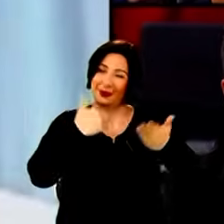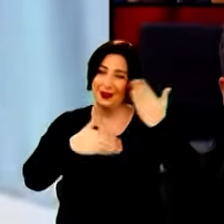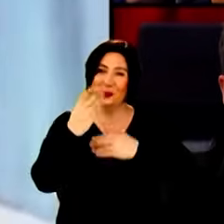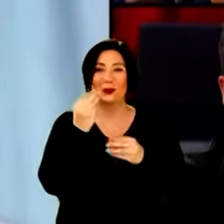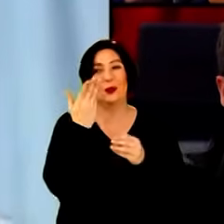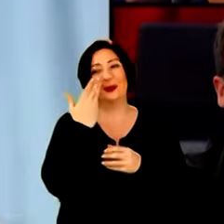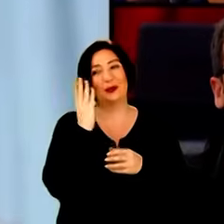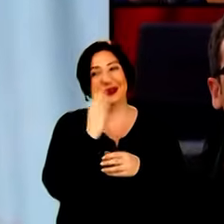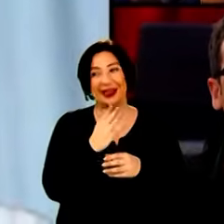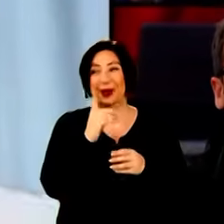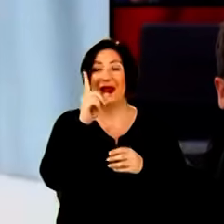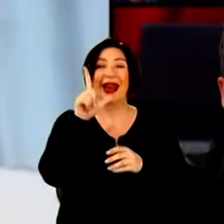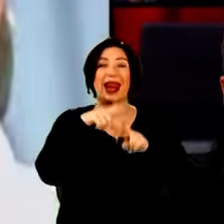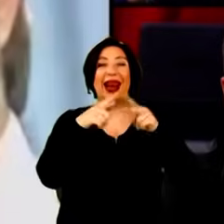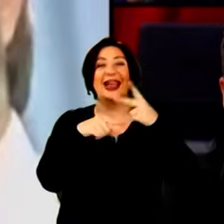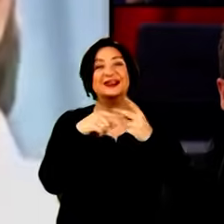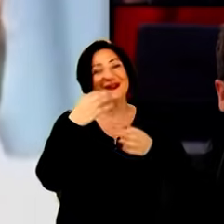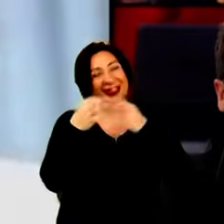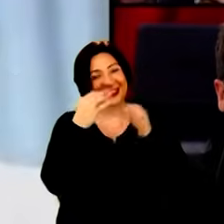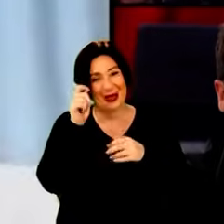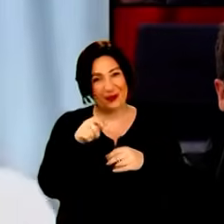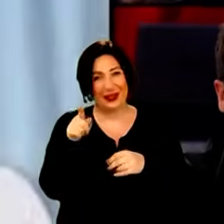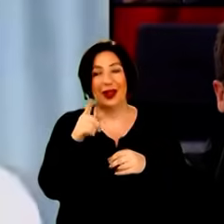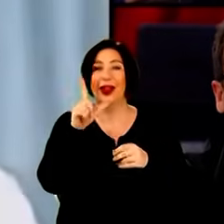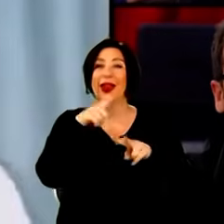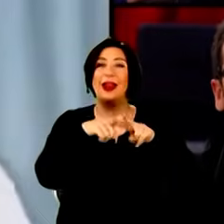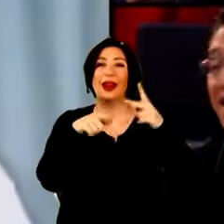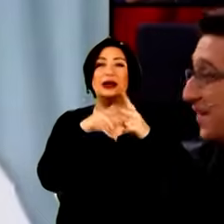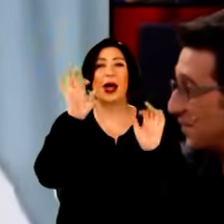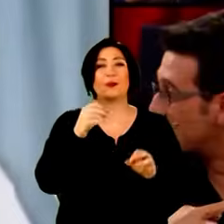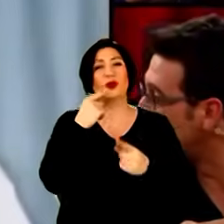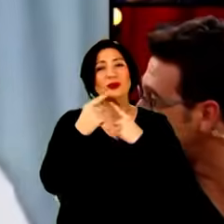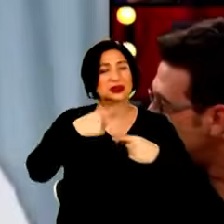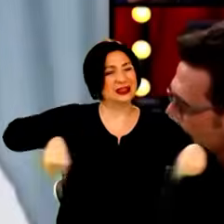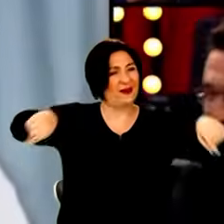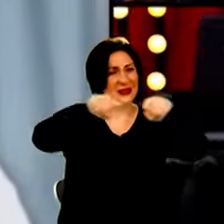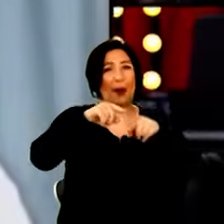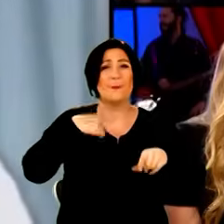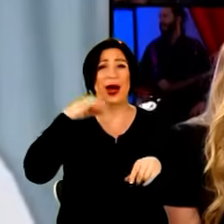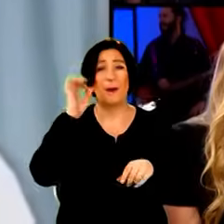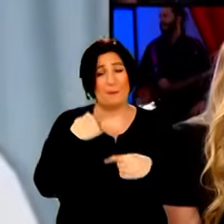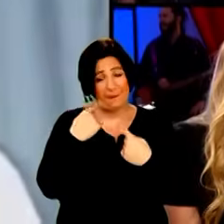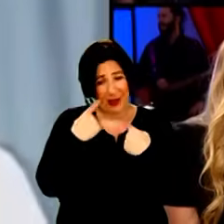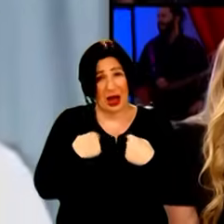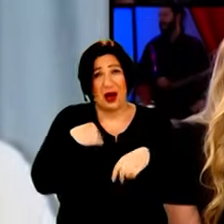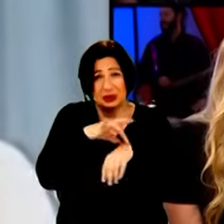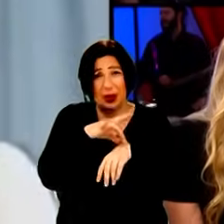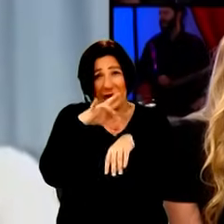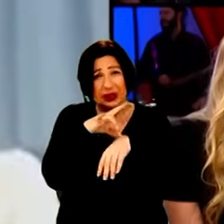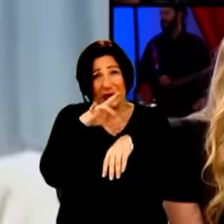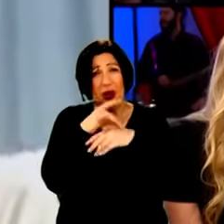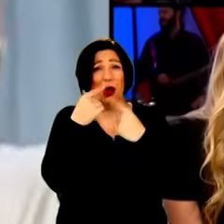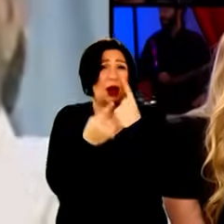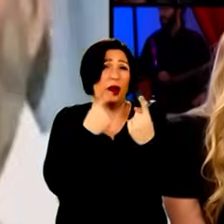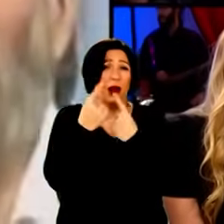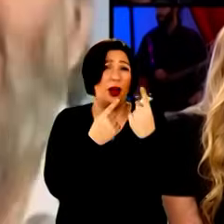gitti. Bir Laz fıkrası anlattı. Laz hep diyormuş ki çevresine, ben bak hastayım, ben hastayım, ben hastayım